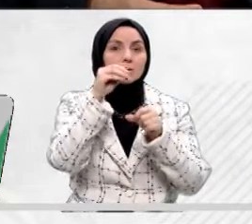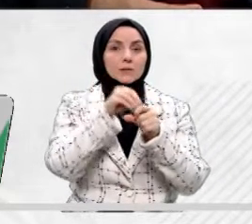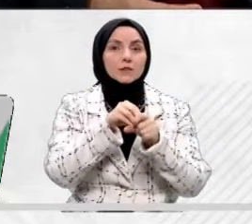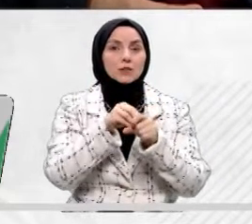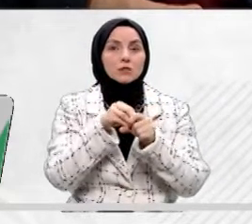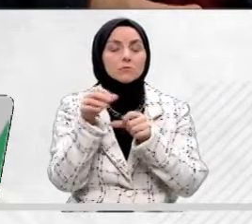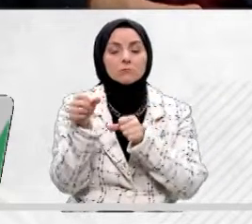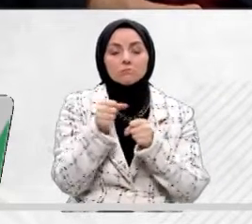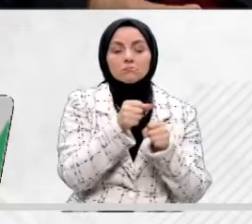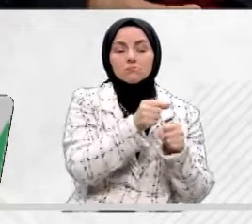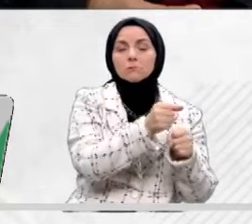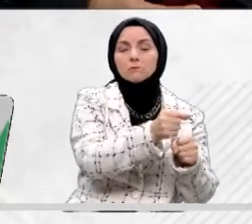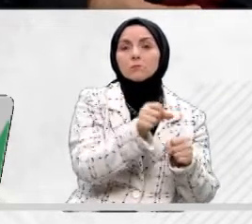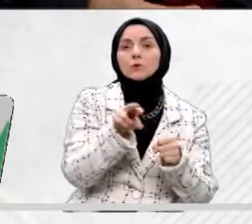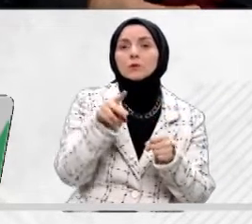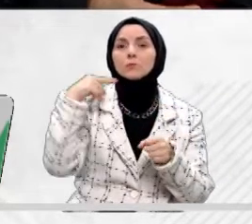işte